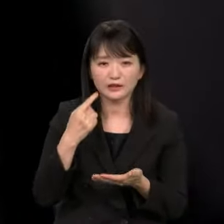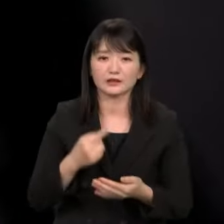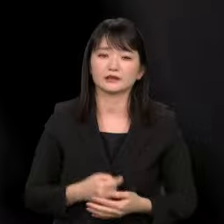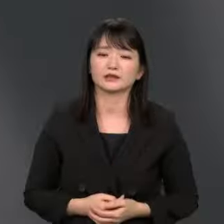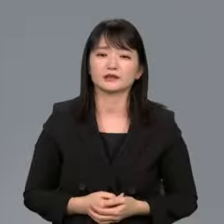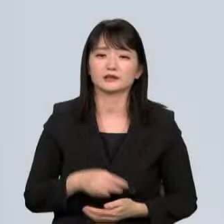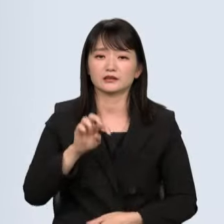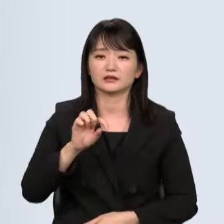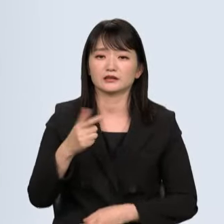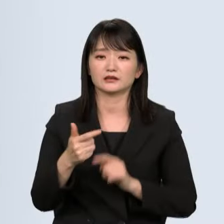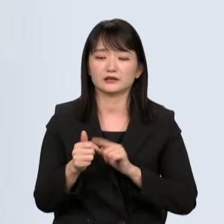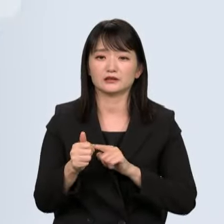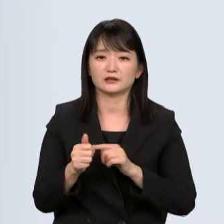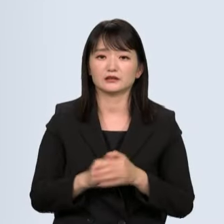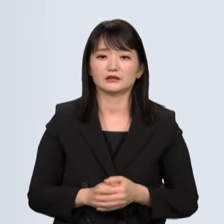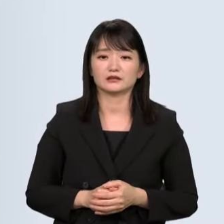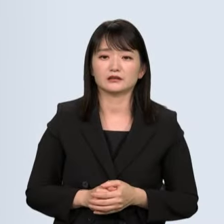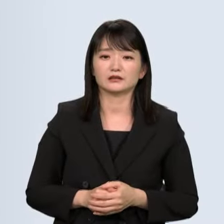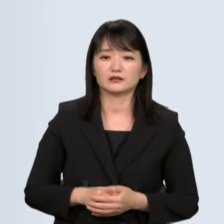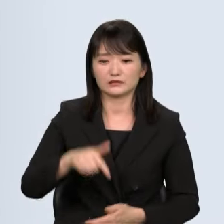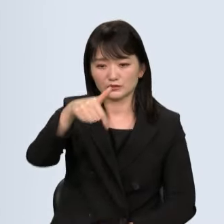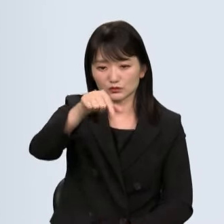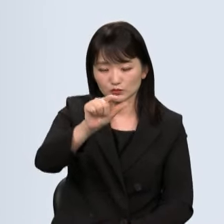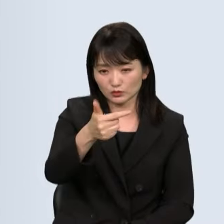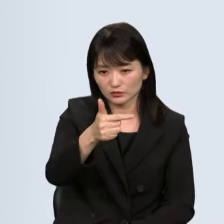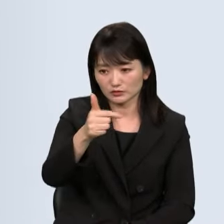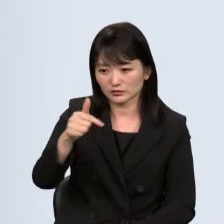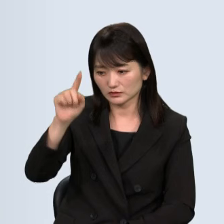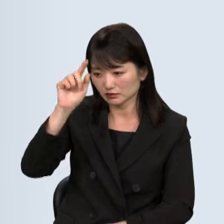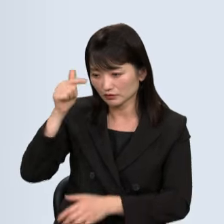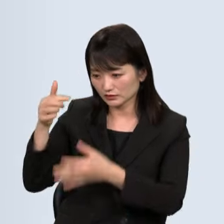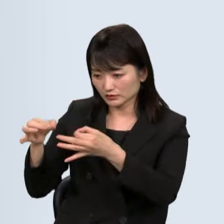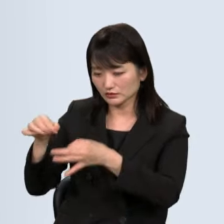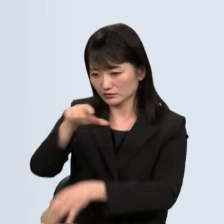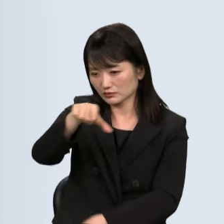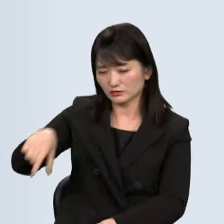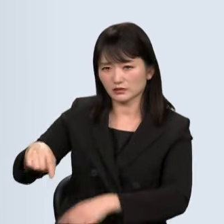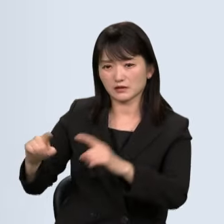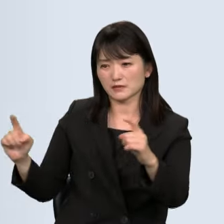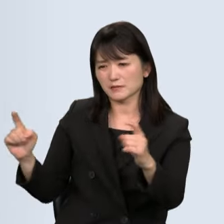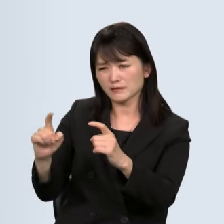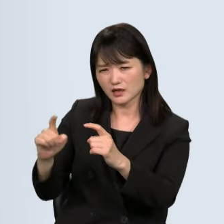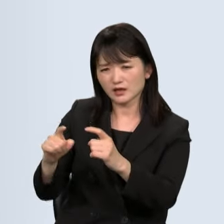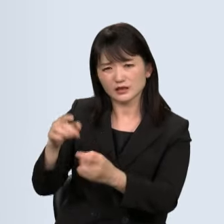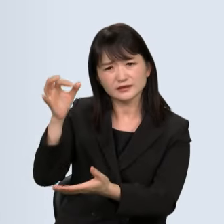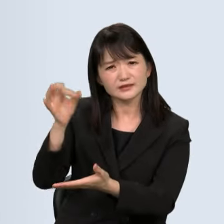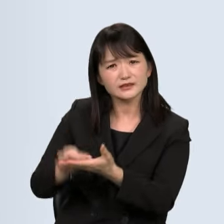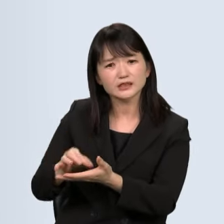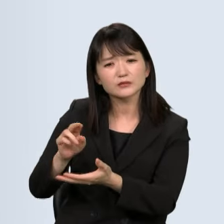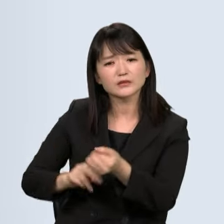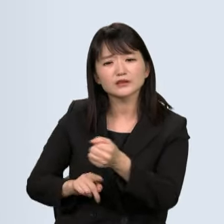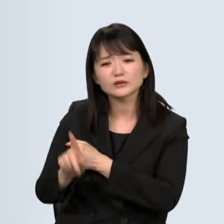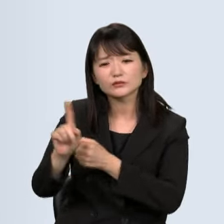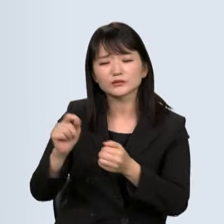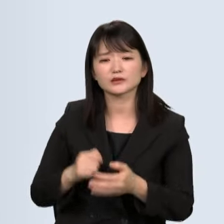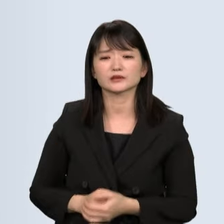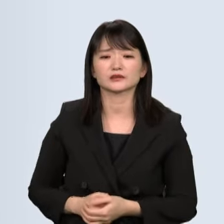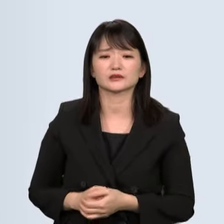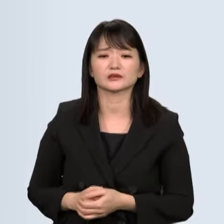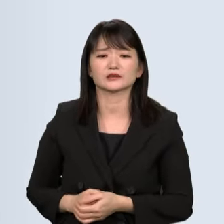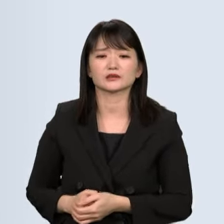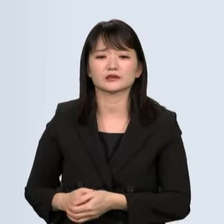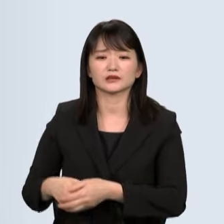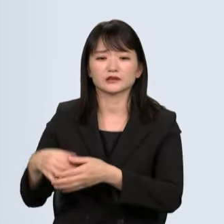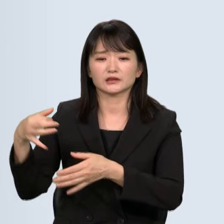민시은 대판 했대요 왜 할인해서 넘겨 줬냐고라며 전회장은 엄청 흥분 하 김여사는 그 앞에서우지 점장한테